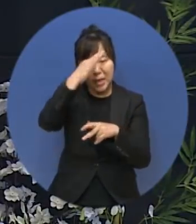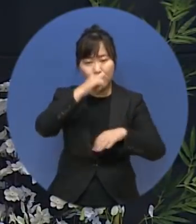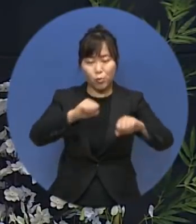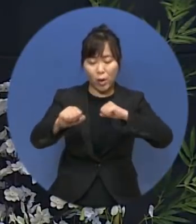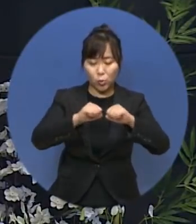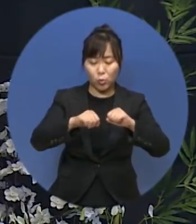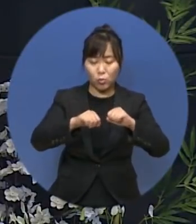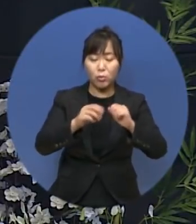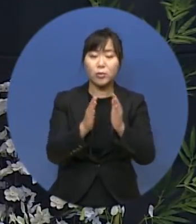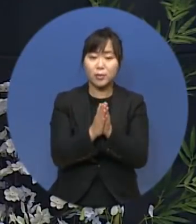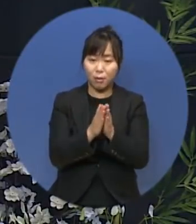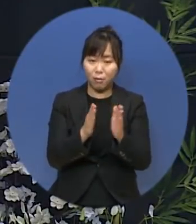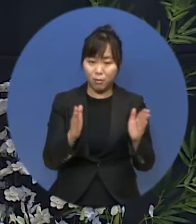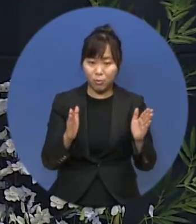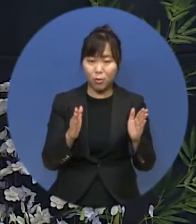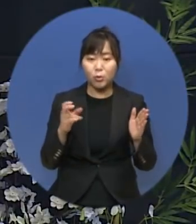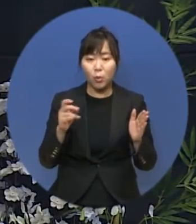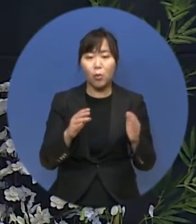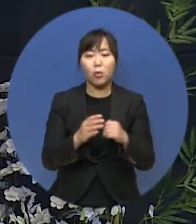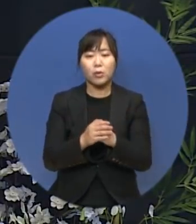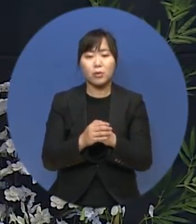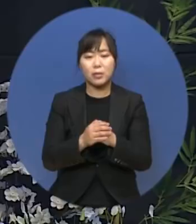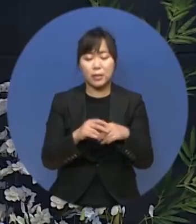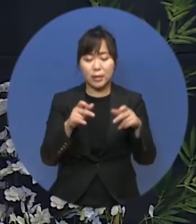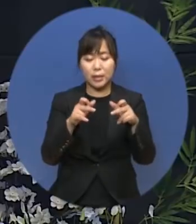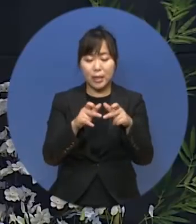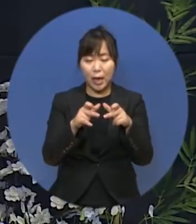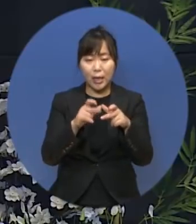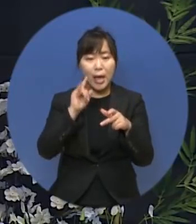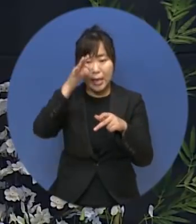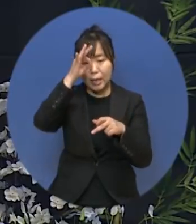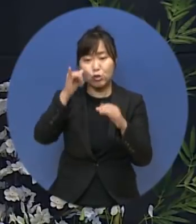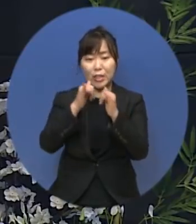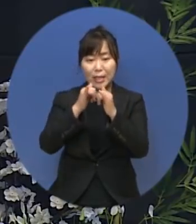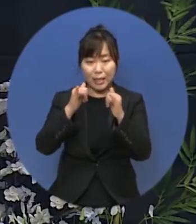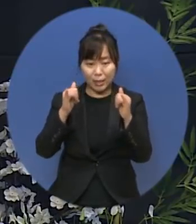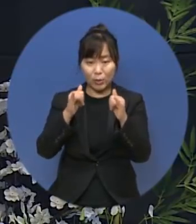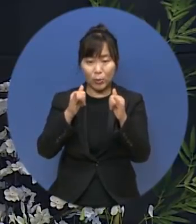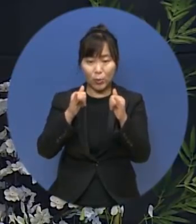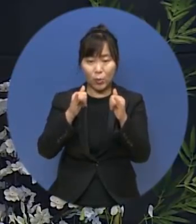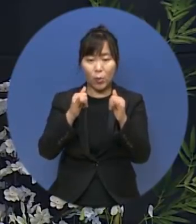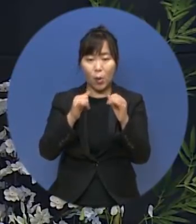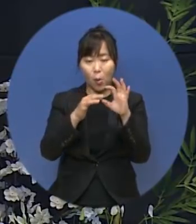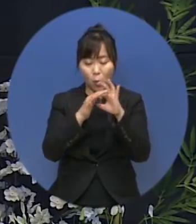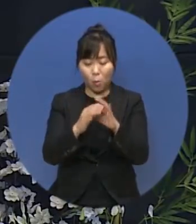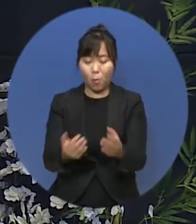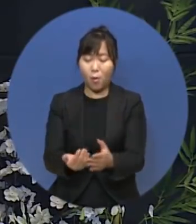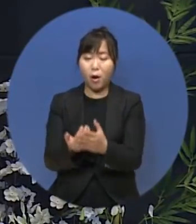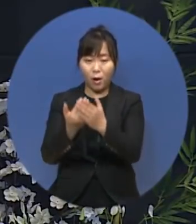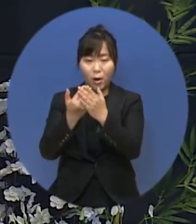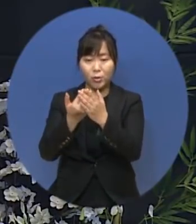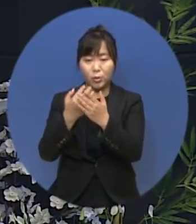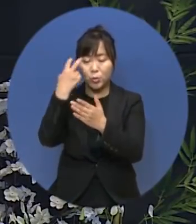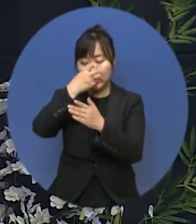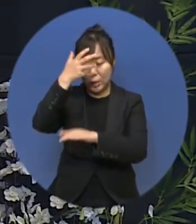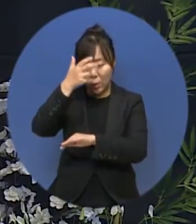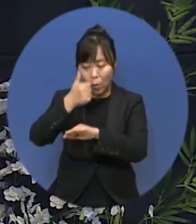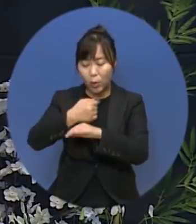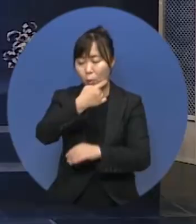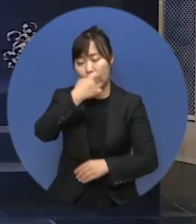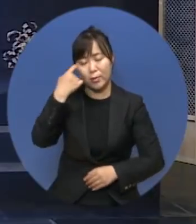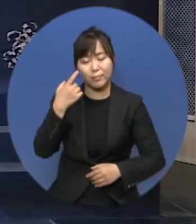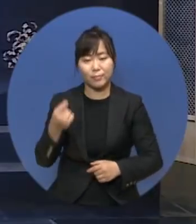예술활동을 시작하고 그리고 장애인 예술인으로 계속해서 발전하고 있다는 것이 여기서 조사 결과에서